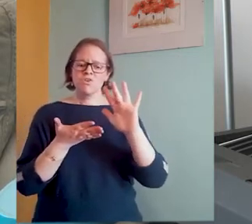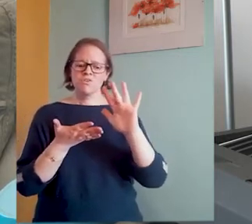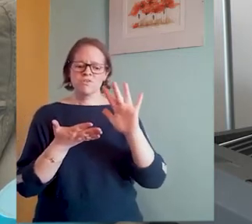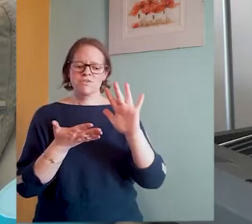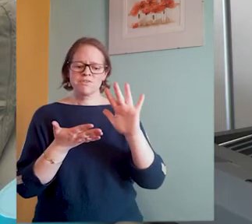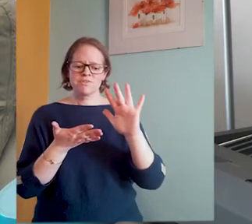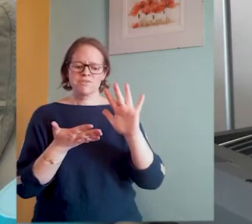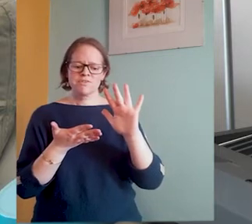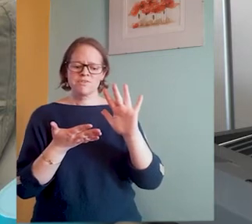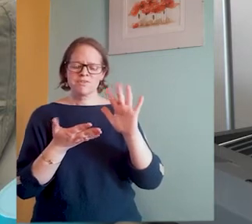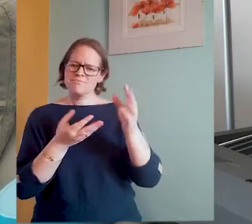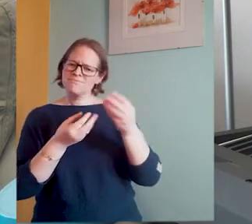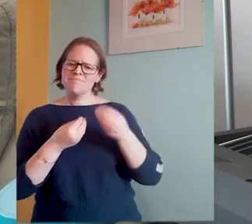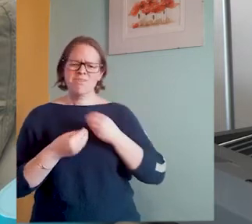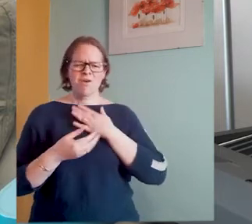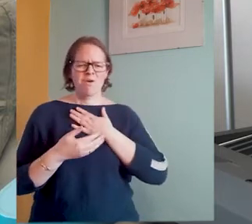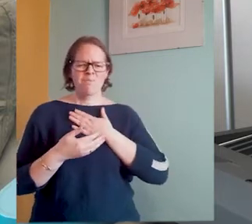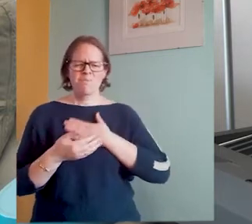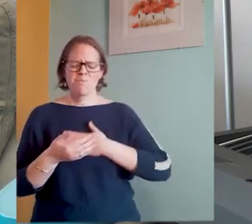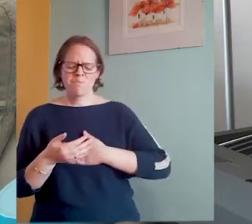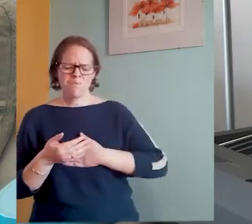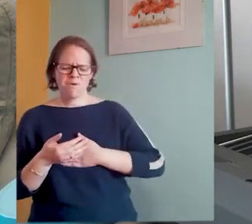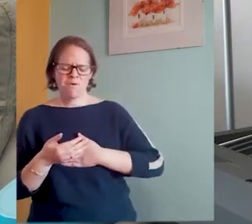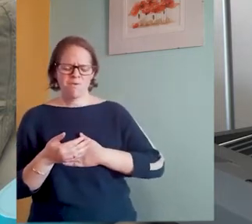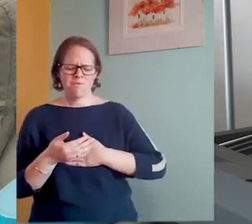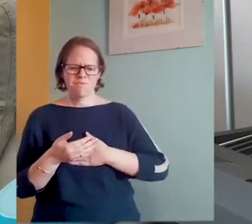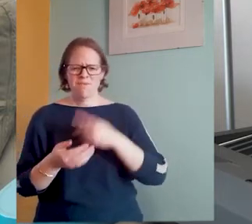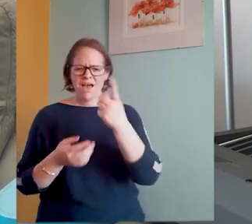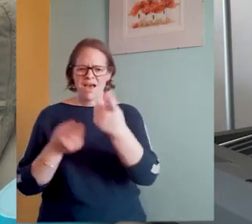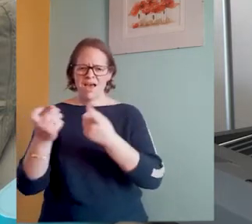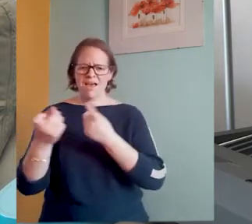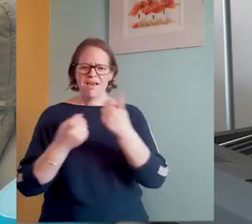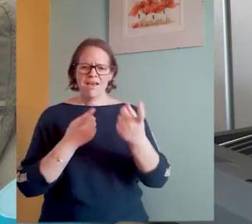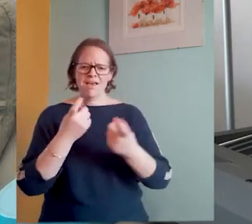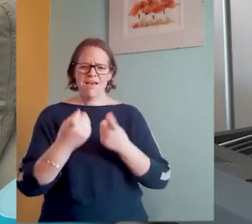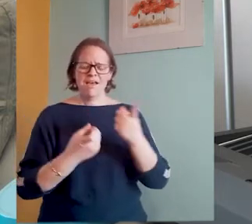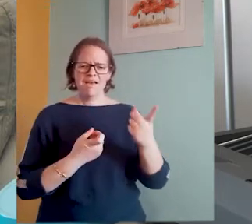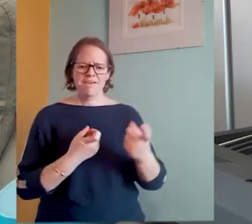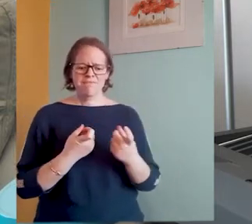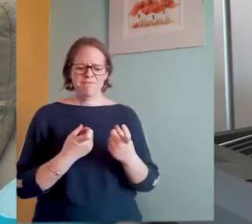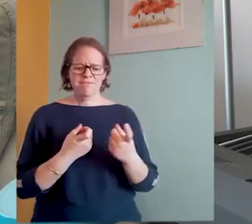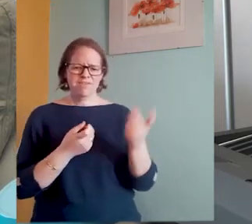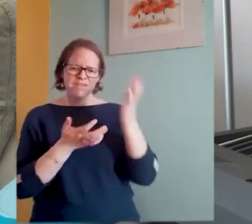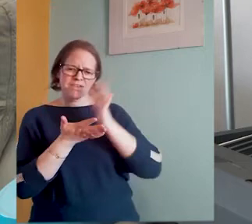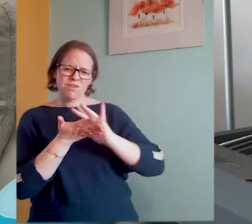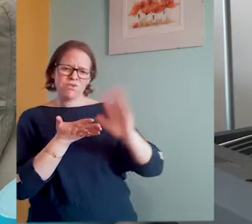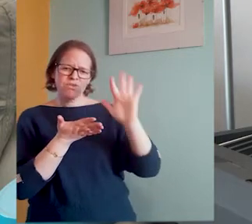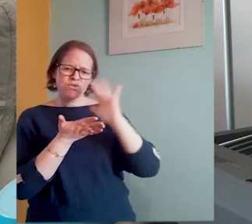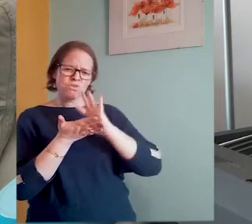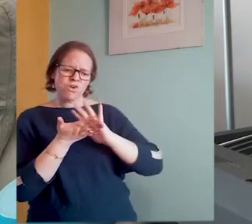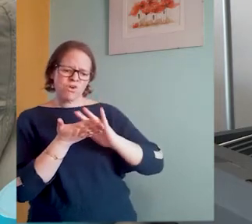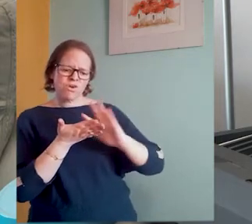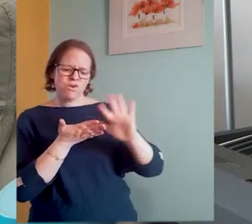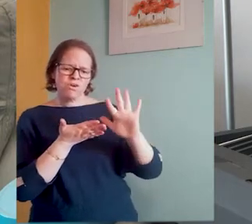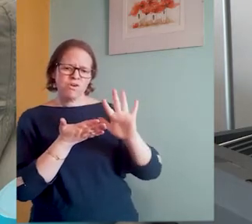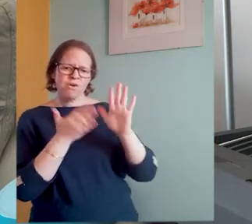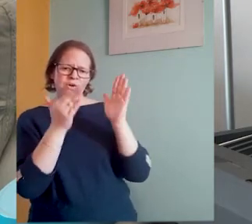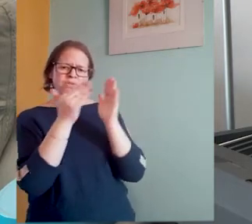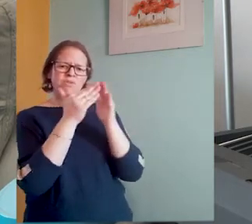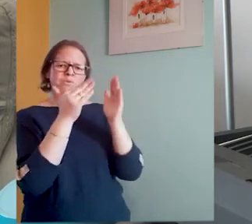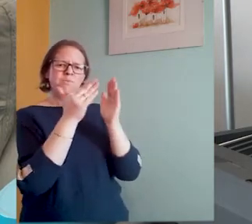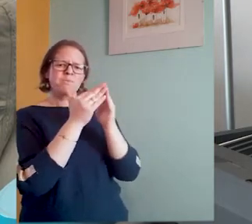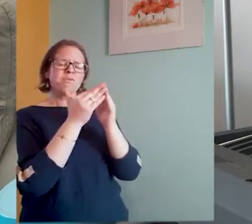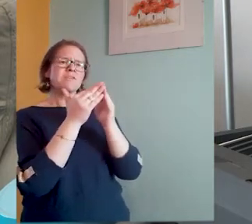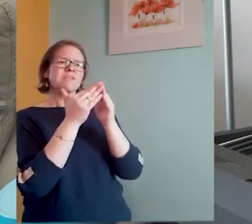qui me fait beaucoup de bien. Et je vous invite vraiment, à, pendant ce chant, à demander au Seigneur de vous entourer de ses